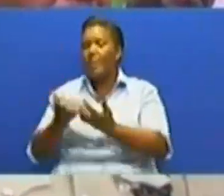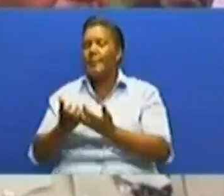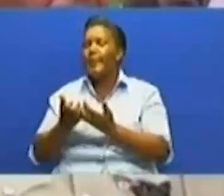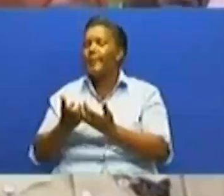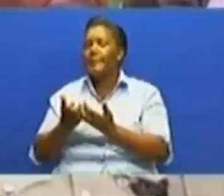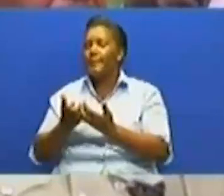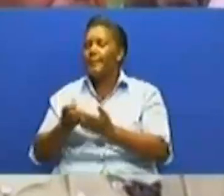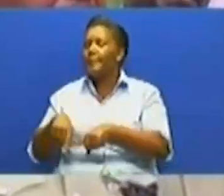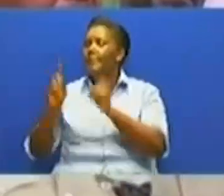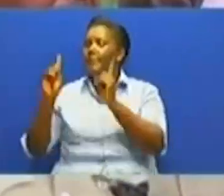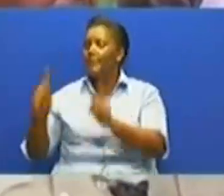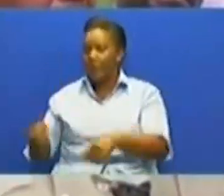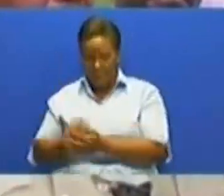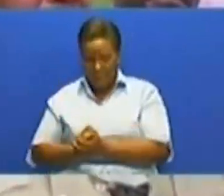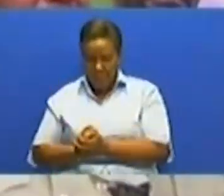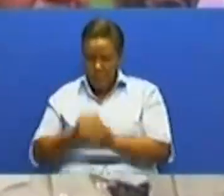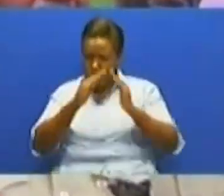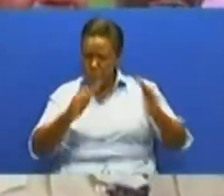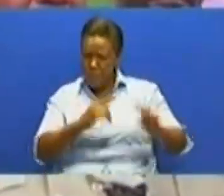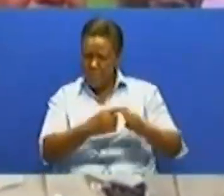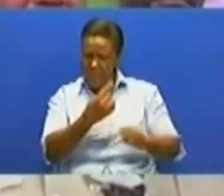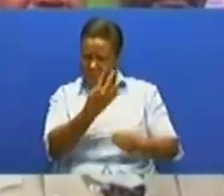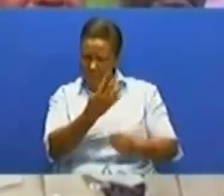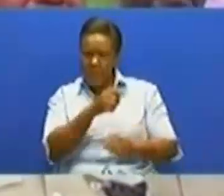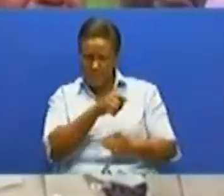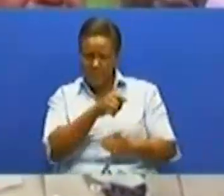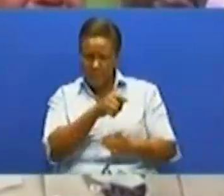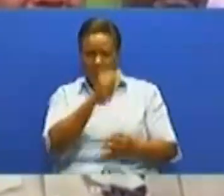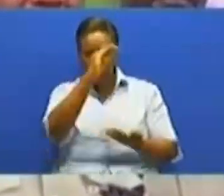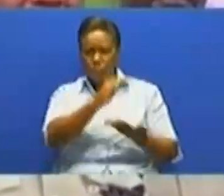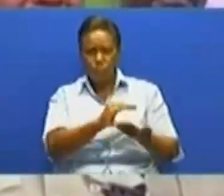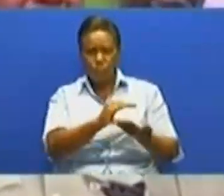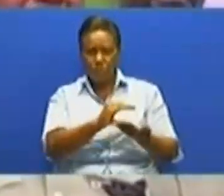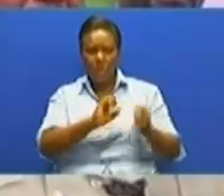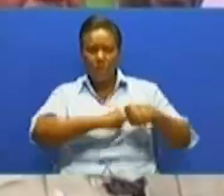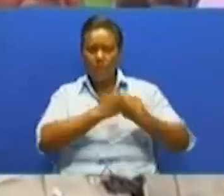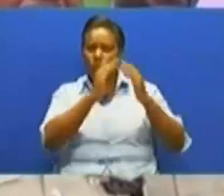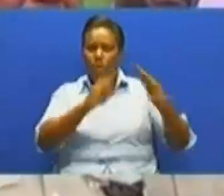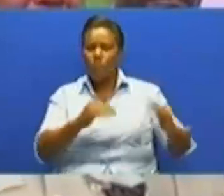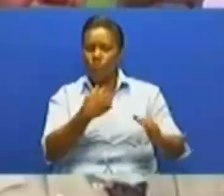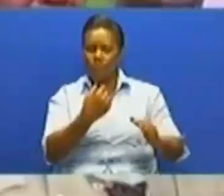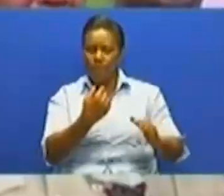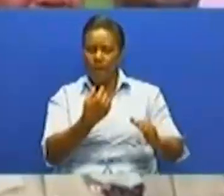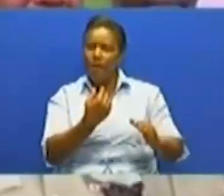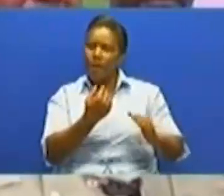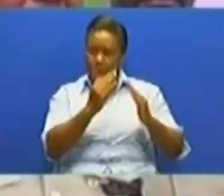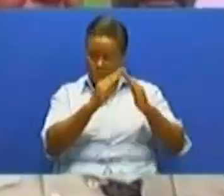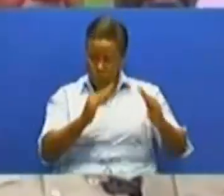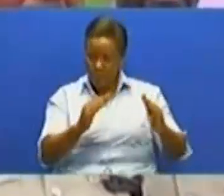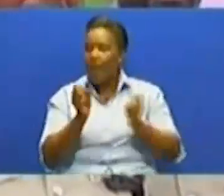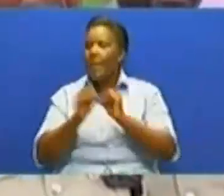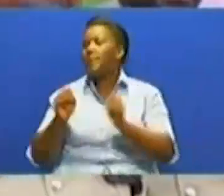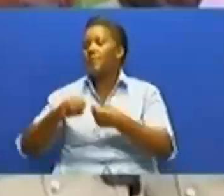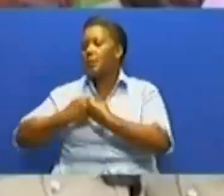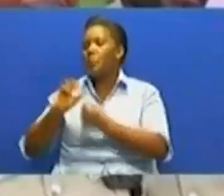400 zimepunguza kwa kiasi kikubwa upungufu tuliokuwa nao kwa ajili ya makazi ya askari yetu. Kwa hiyo nimshukuru sana, lakini pia niwashukuru